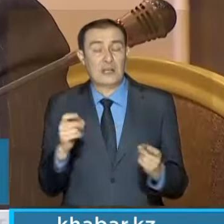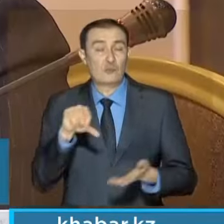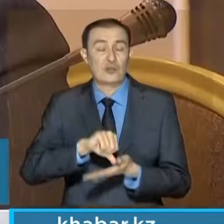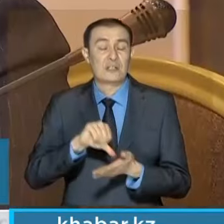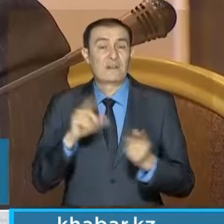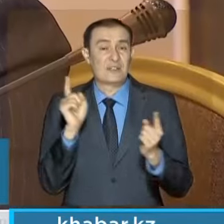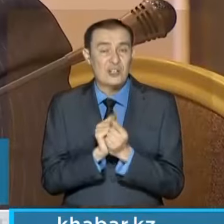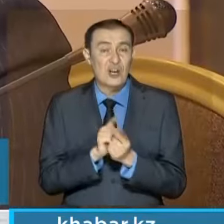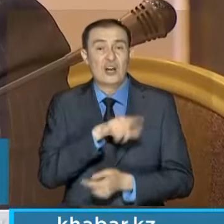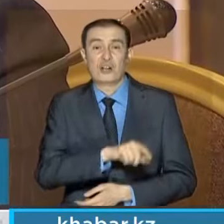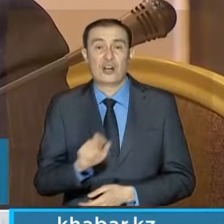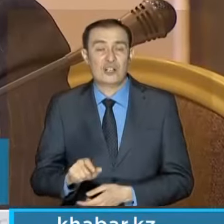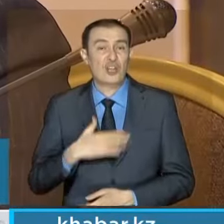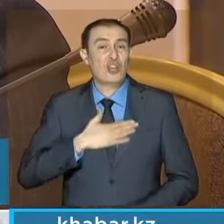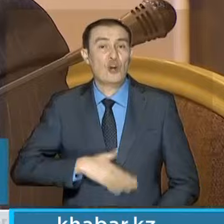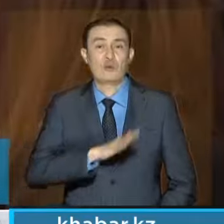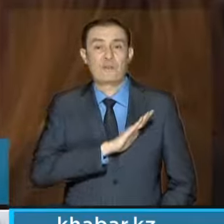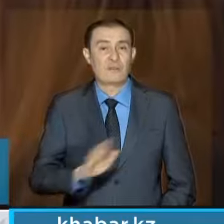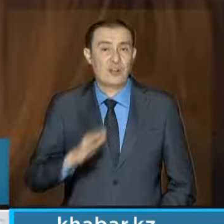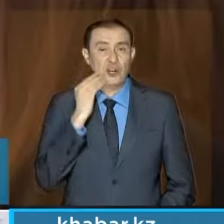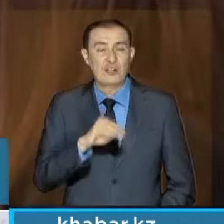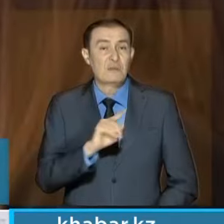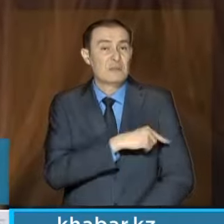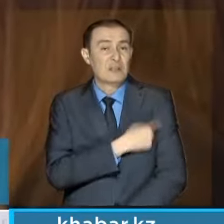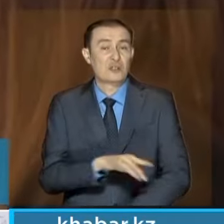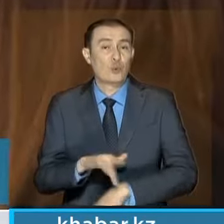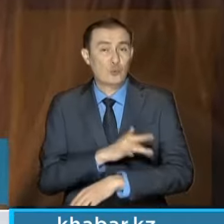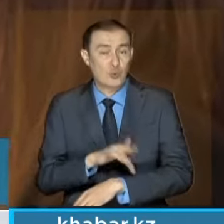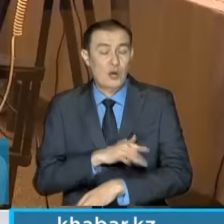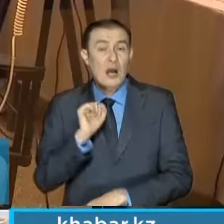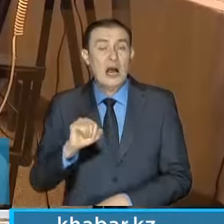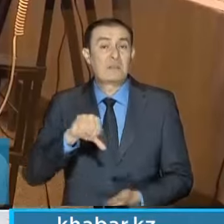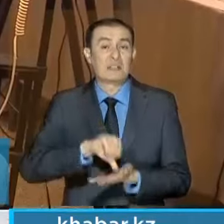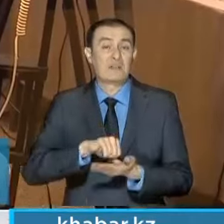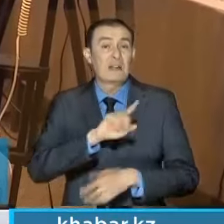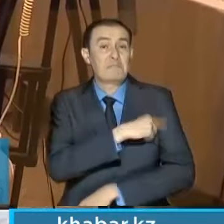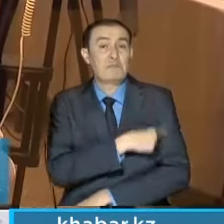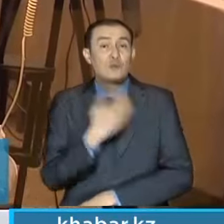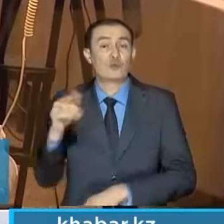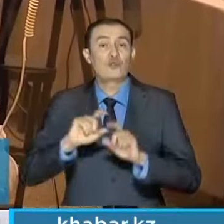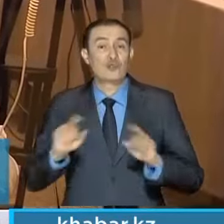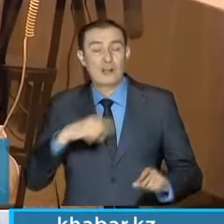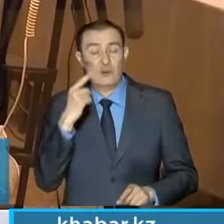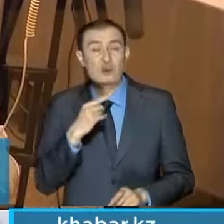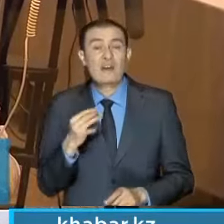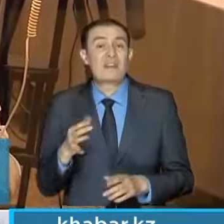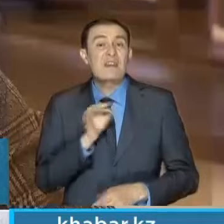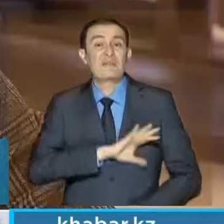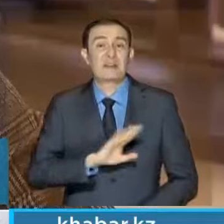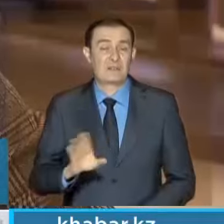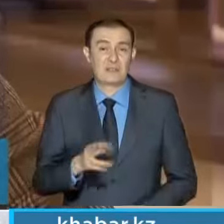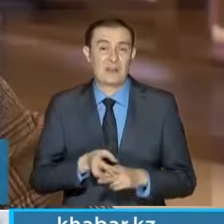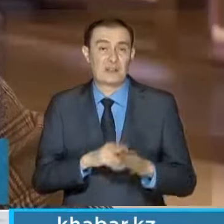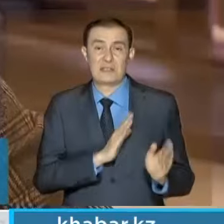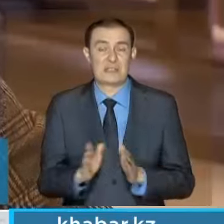встречи граждане страны не удовлетворены качеством медицинских услуг а представители медучреждений указывают на эффективность